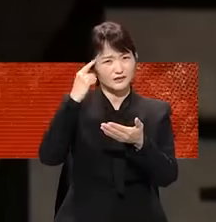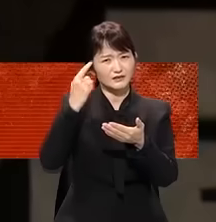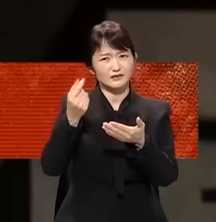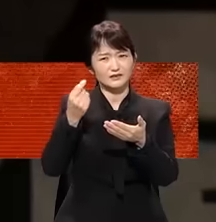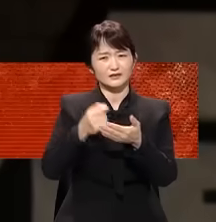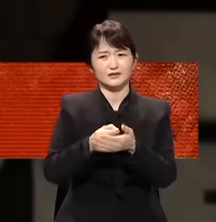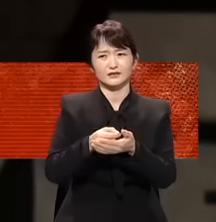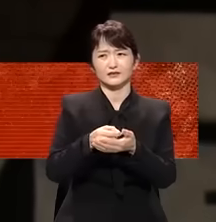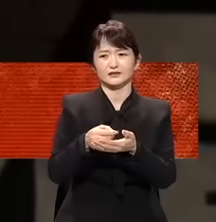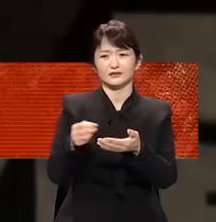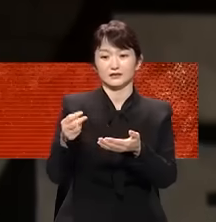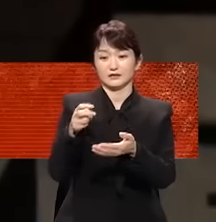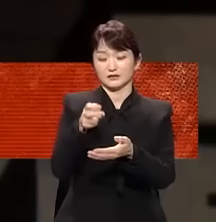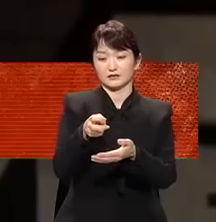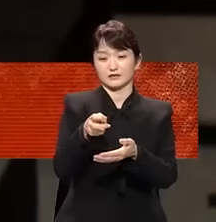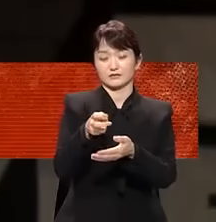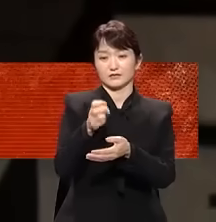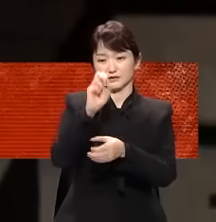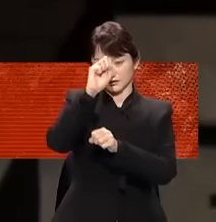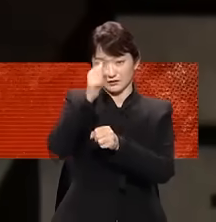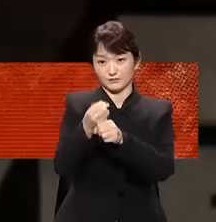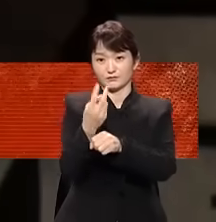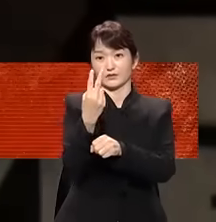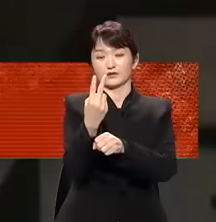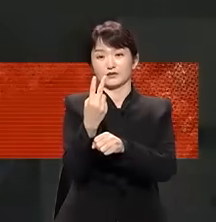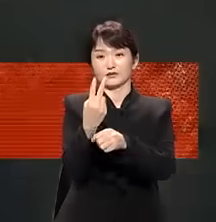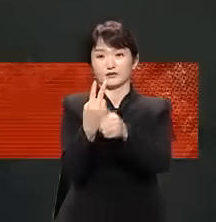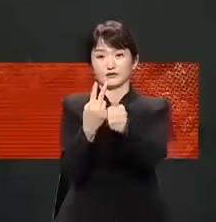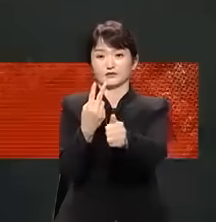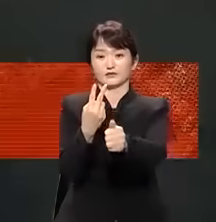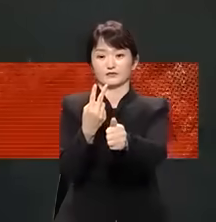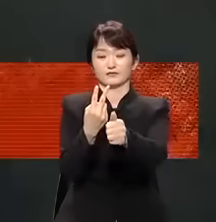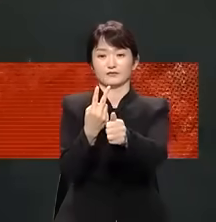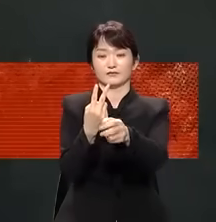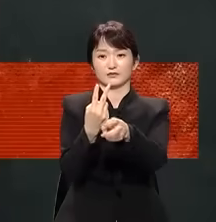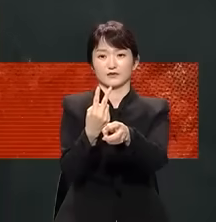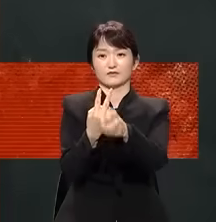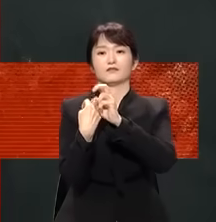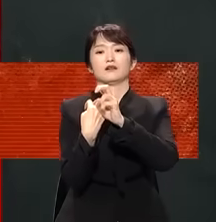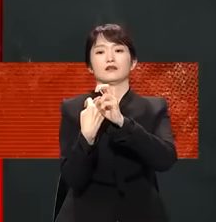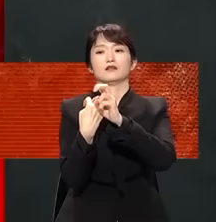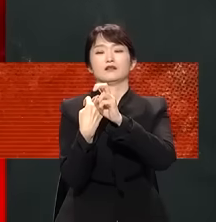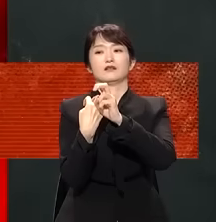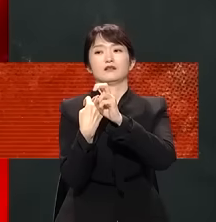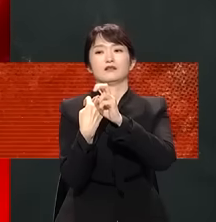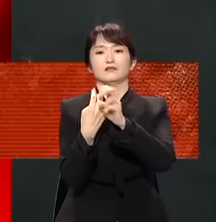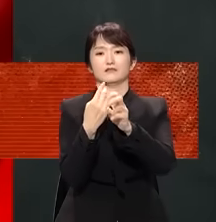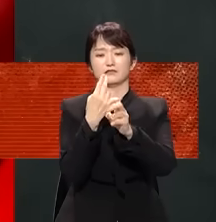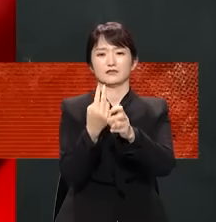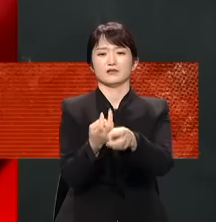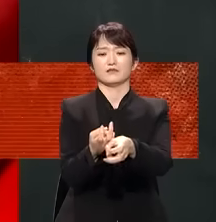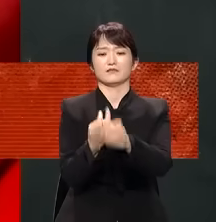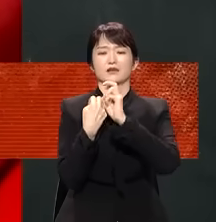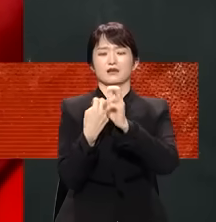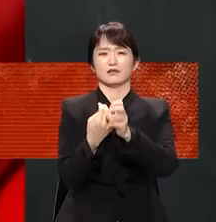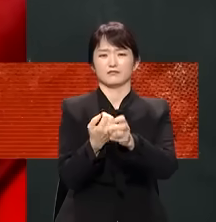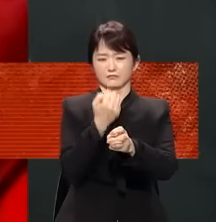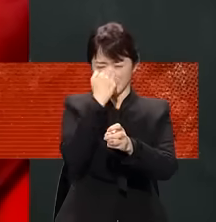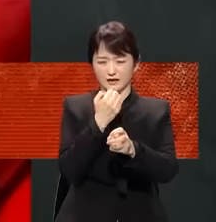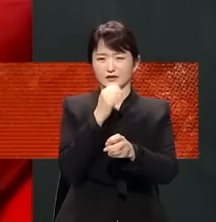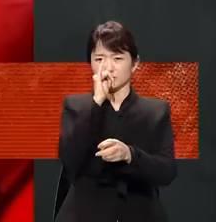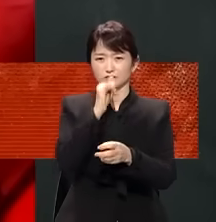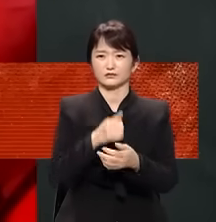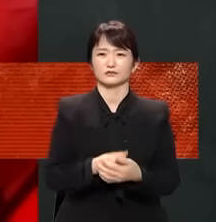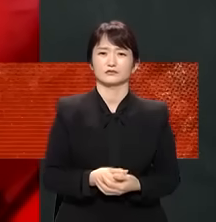되고 근데 문제는 폴더폰처럼 딱 되는데 다리가면 또이 발이 이렇게 돼가지고 그때 얼굴을 또 칠 수도 있잖아요 아